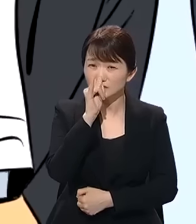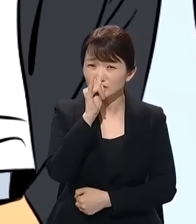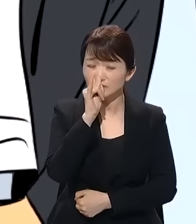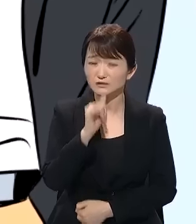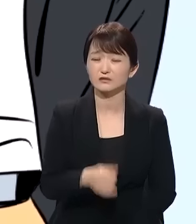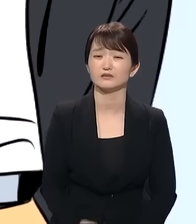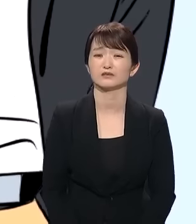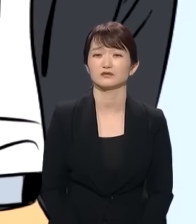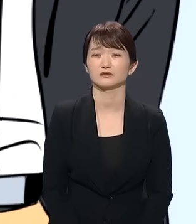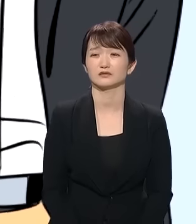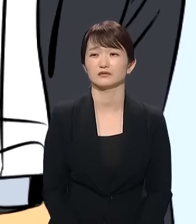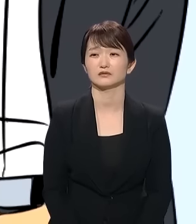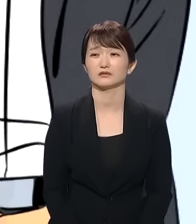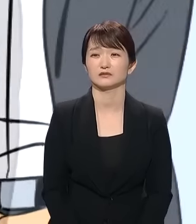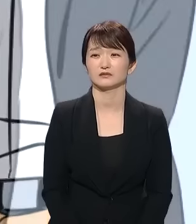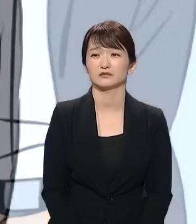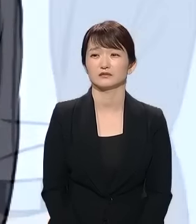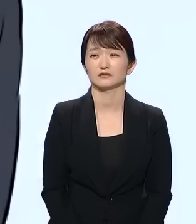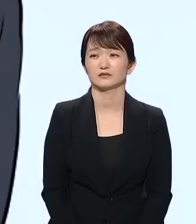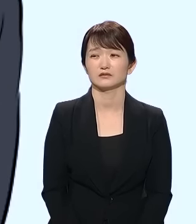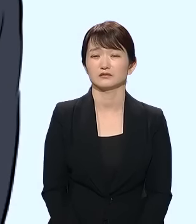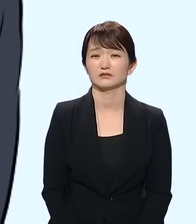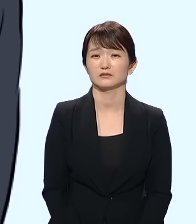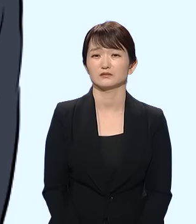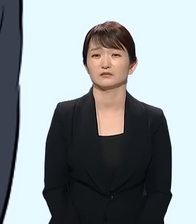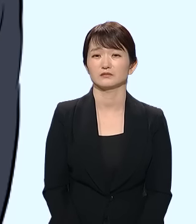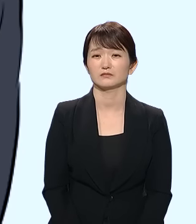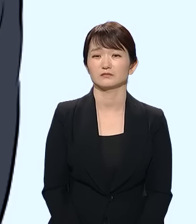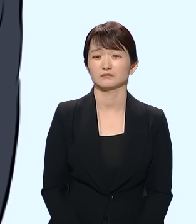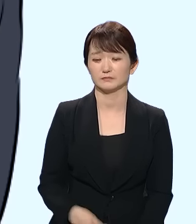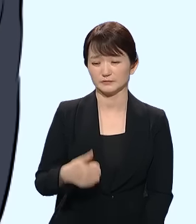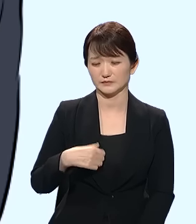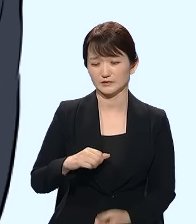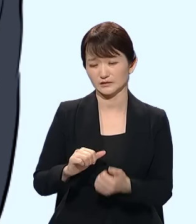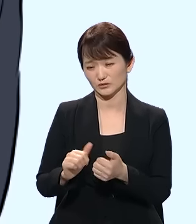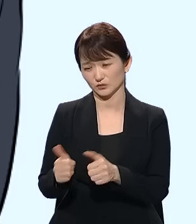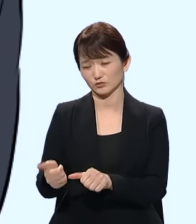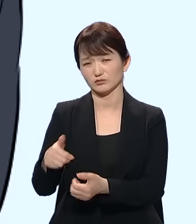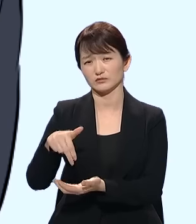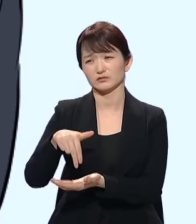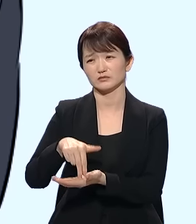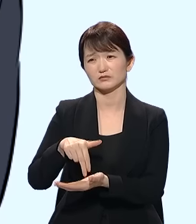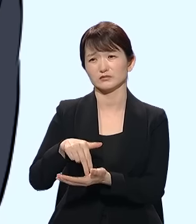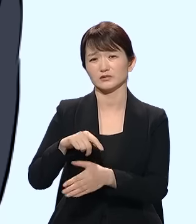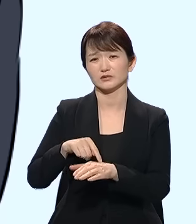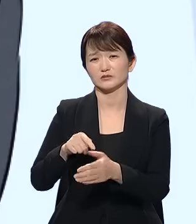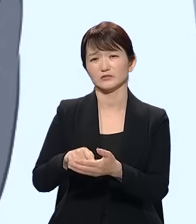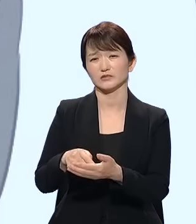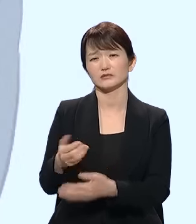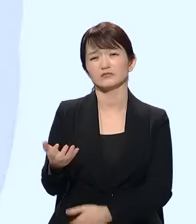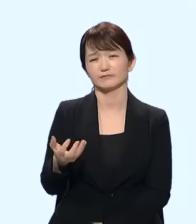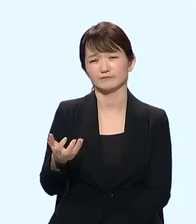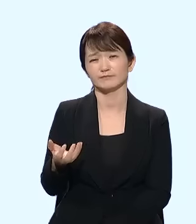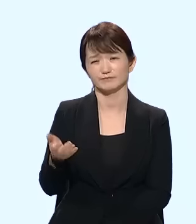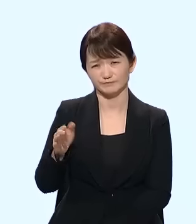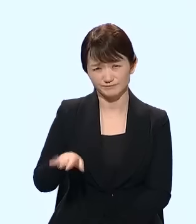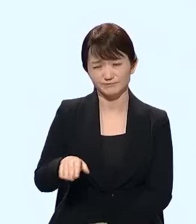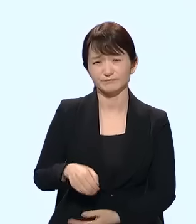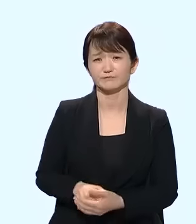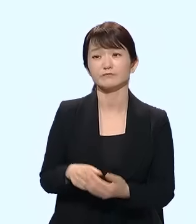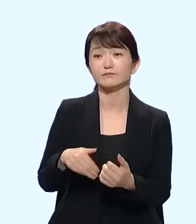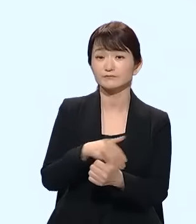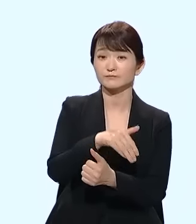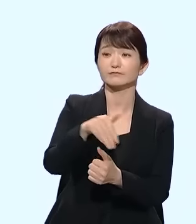그런 상황인데 아무래도 지금 뭐 자식도 이런 그런 입장에서 상당히 마음이 좀 상하시겠지만 그래도